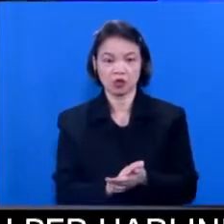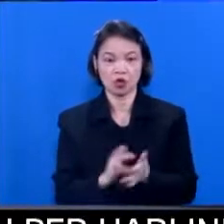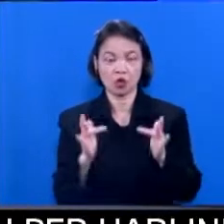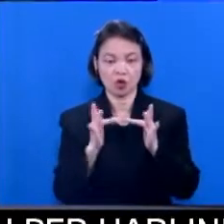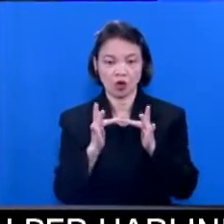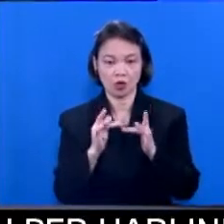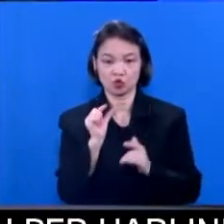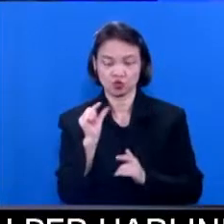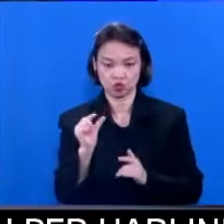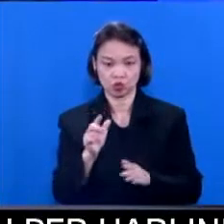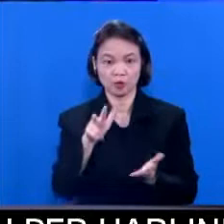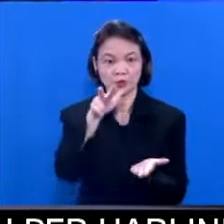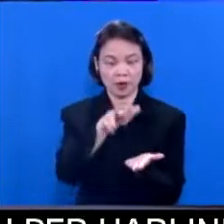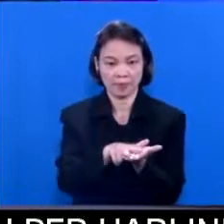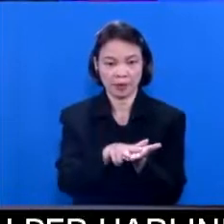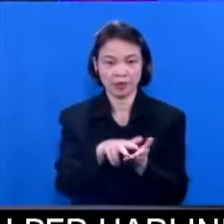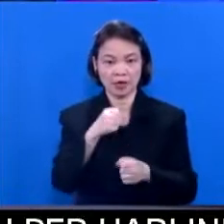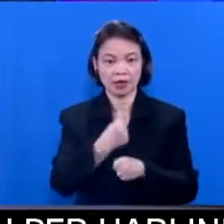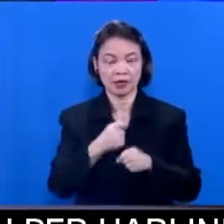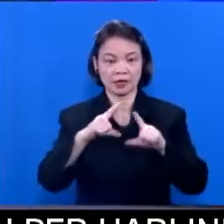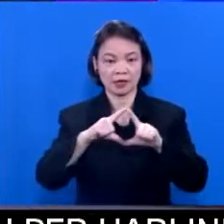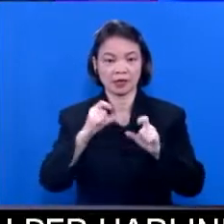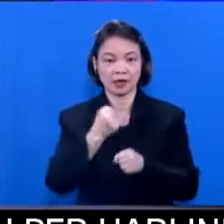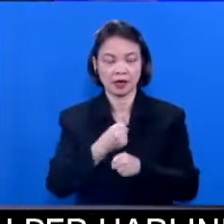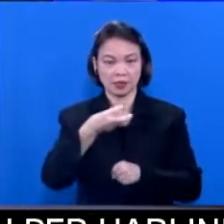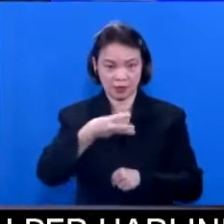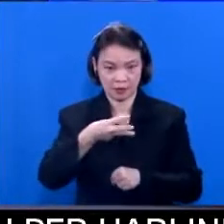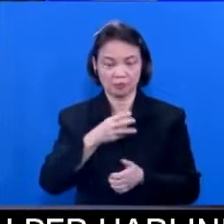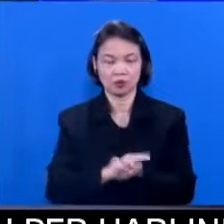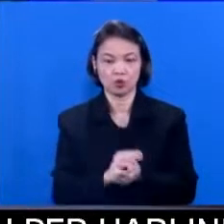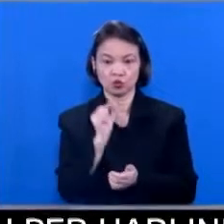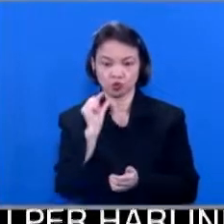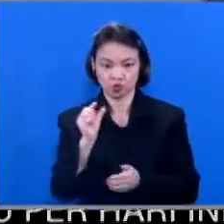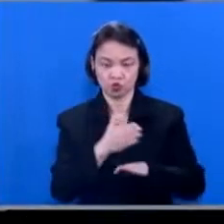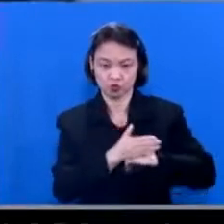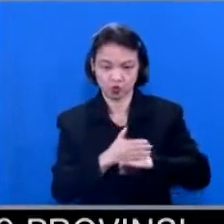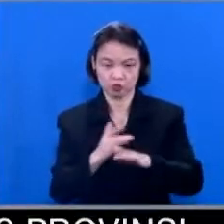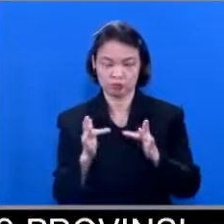genap. Hal ini disambut baik oleh para pengendara taksi online.